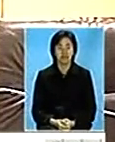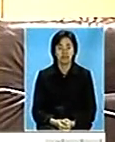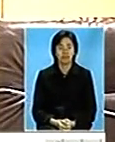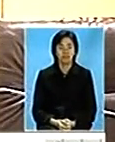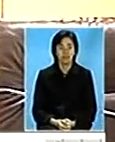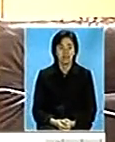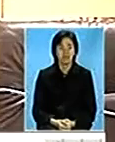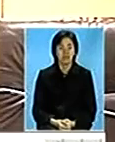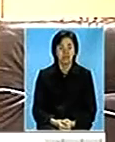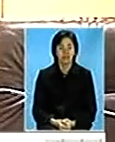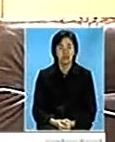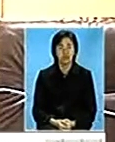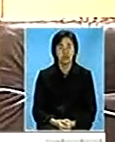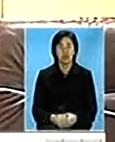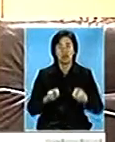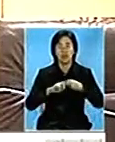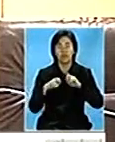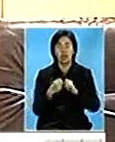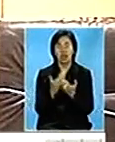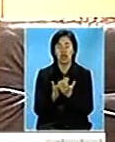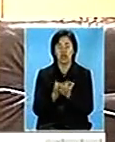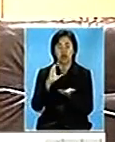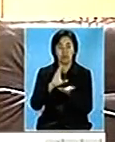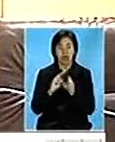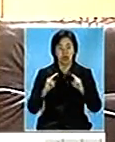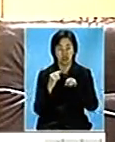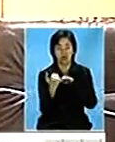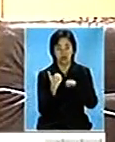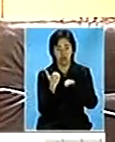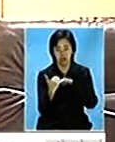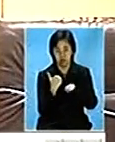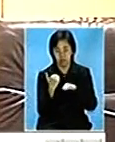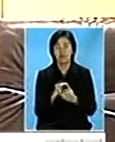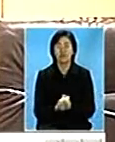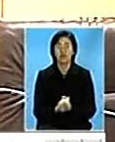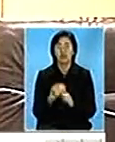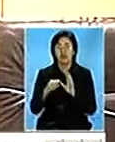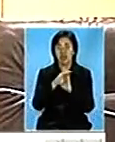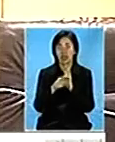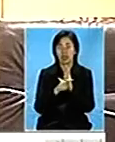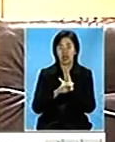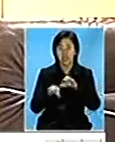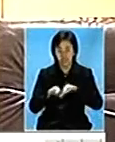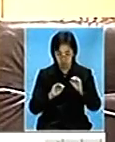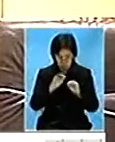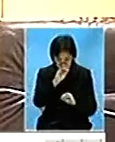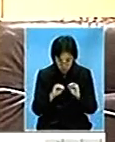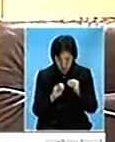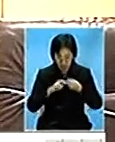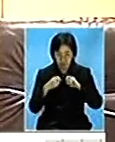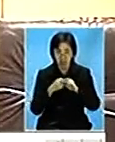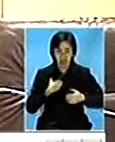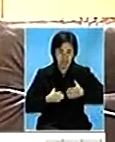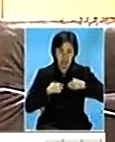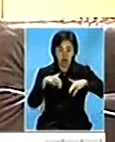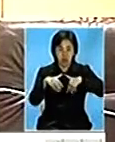าจากข้อจำกัดทางด้านงบประมาณของกระทรวงคมนาคมมีหลักเกณฑ์ในการจัดลำดับความสำคัญเพื่อแก้ไขความเดือดร้อน